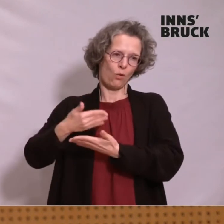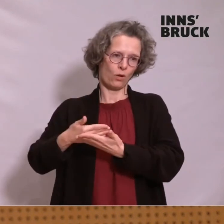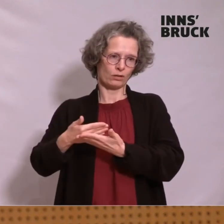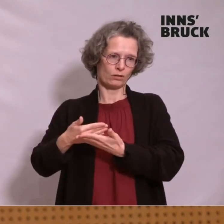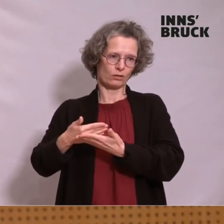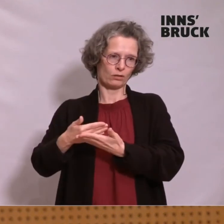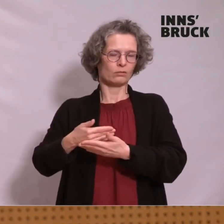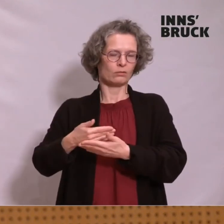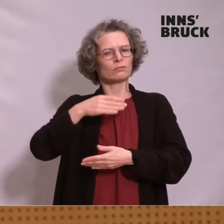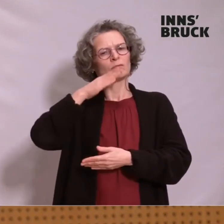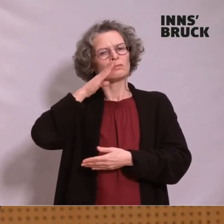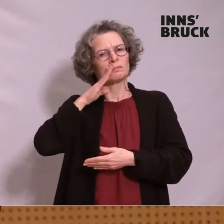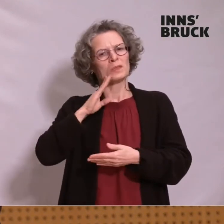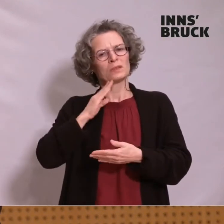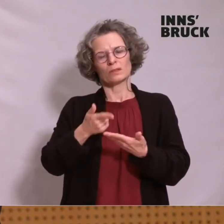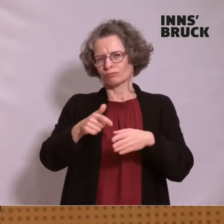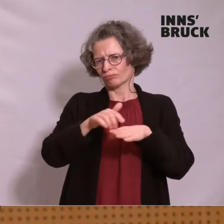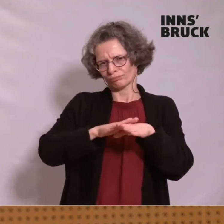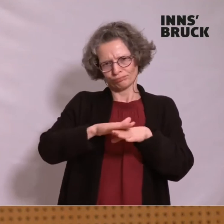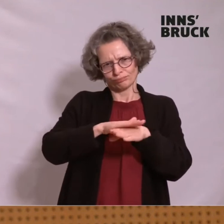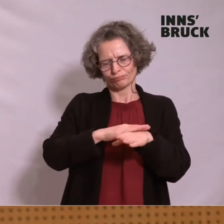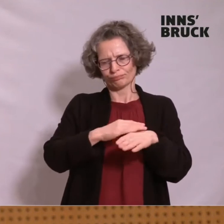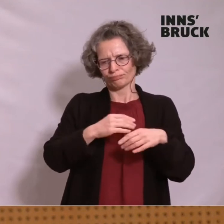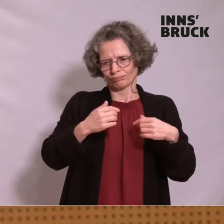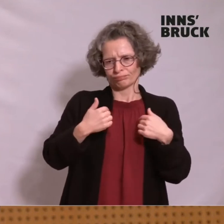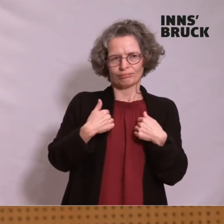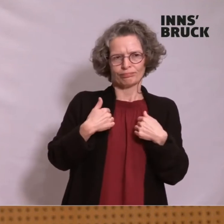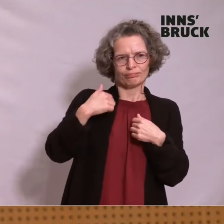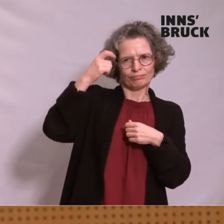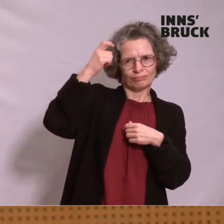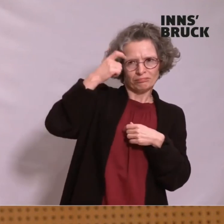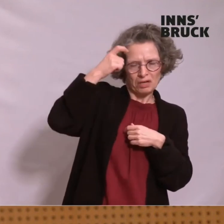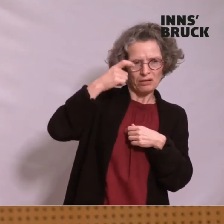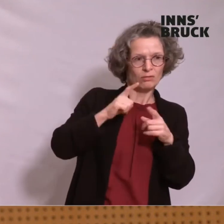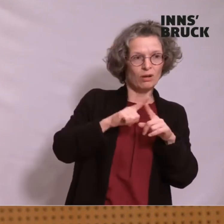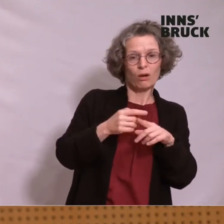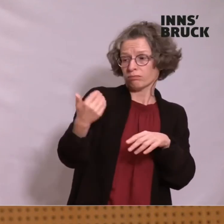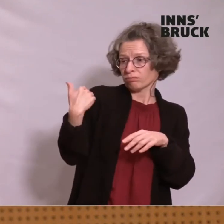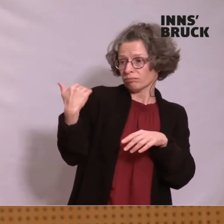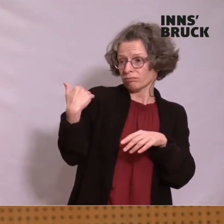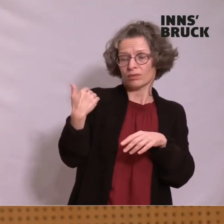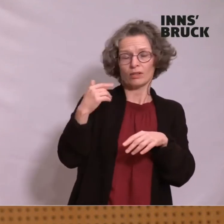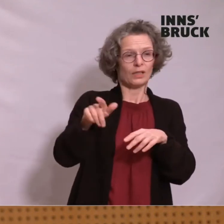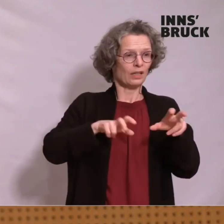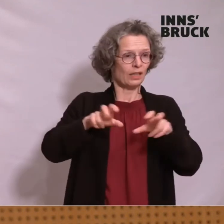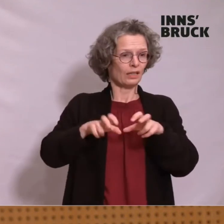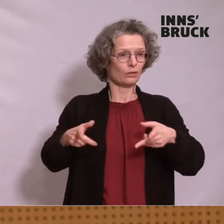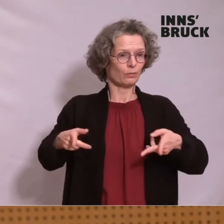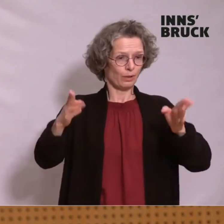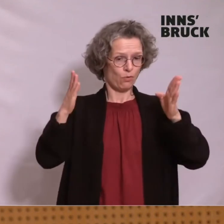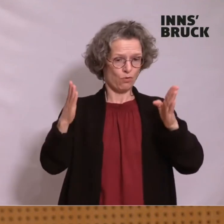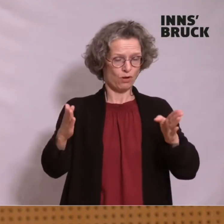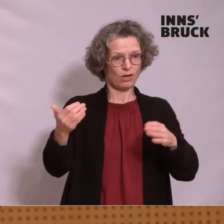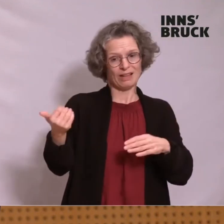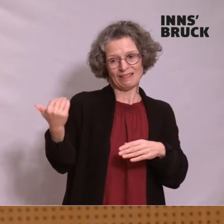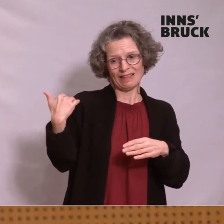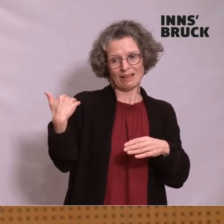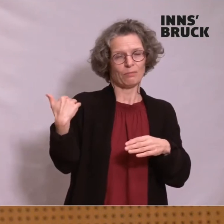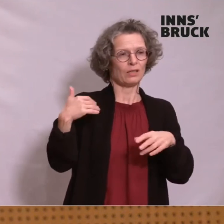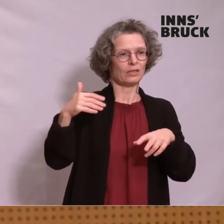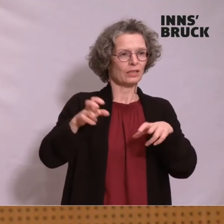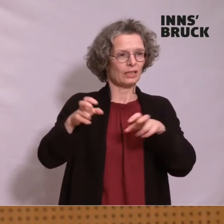Positionen und Entscheidungen, auch solche der vergangenen Regierungsperiode, mit unseren damaligen Regierungspartnern, der